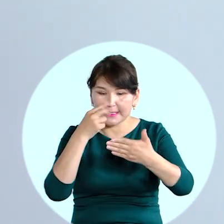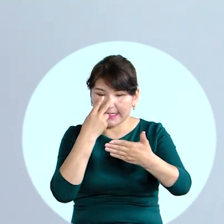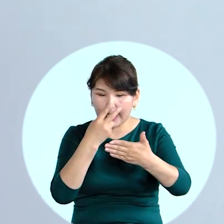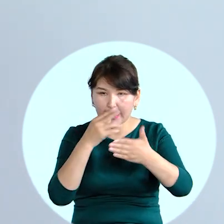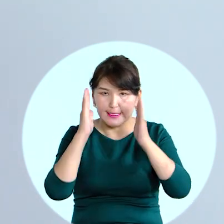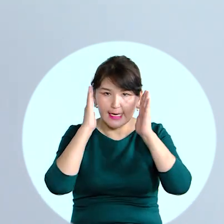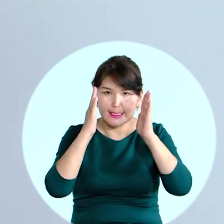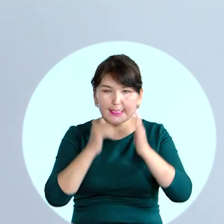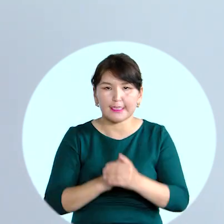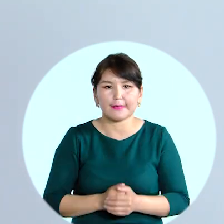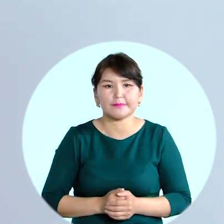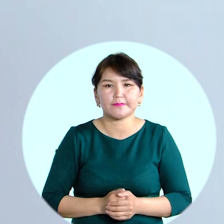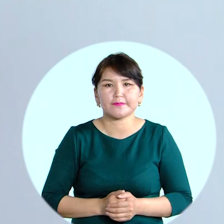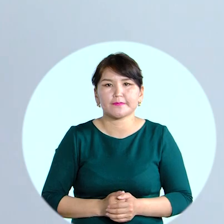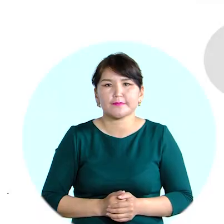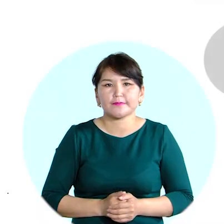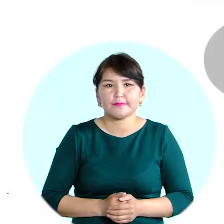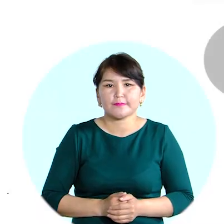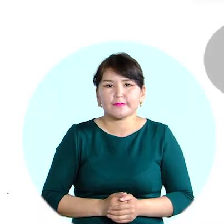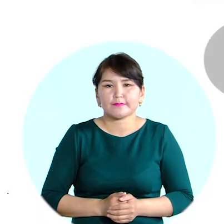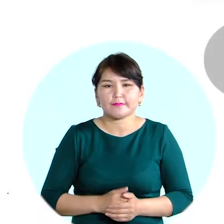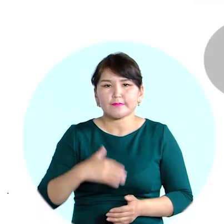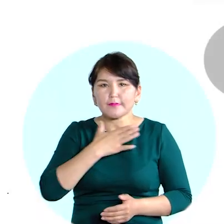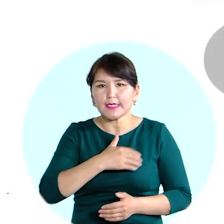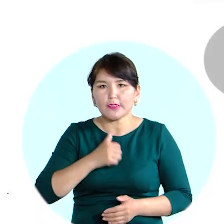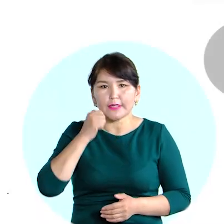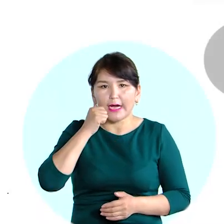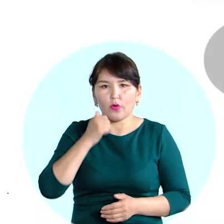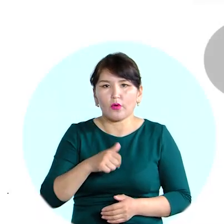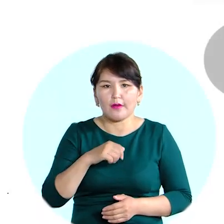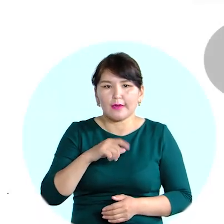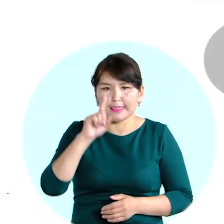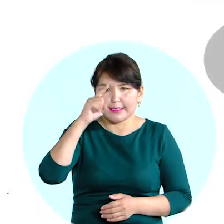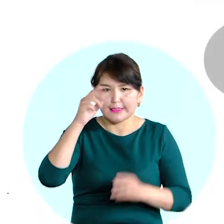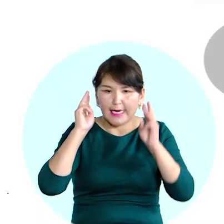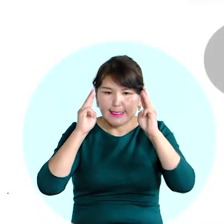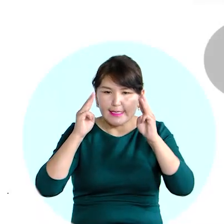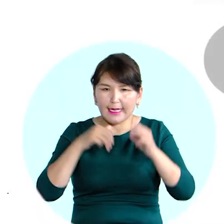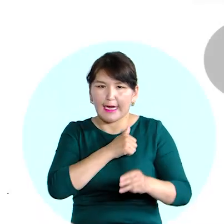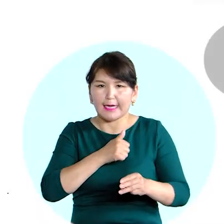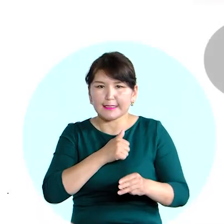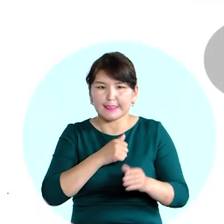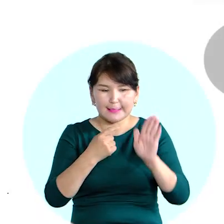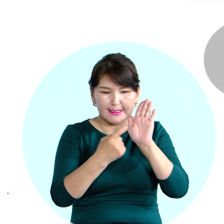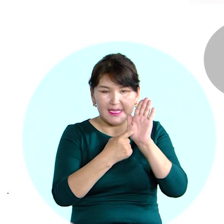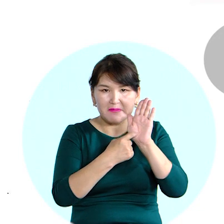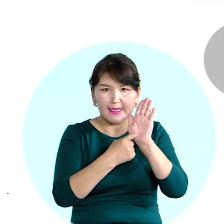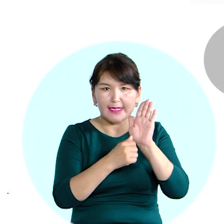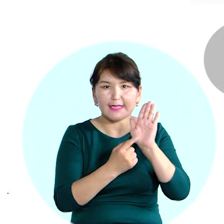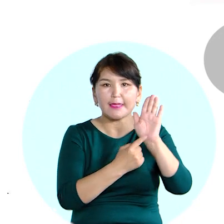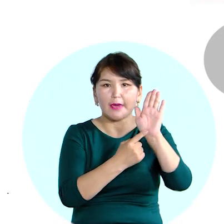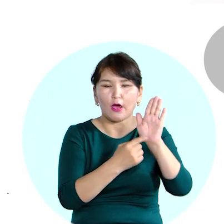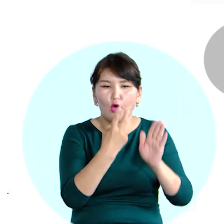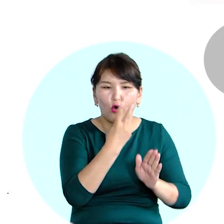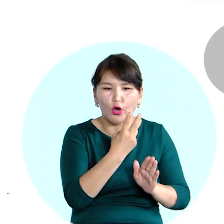анхаарах хэрэгтэй. Дараа нь тэмдэг тэмдэглэгээ байна уу гэдгийг анхаарах хэрэгтэй байна. 2-4 гэсэн тэмдэглэгээтэй савнууд байгаа. За энэ нь